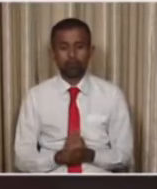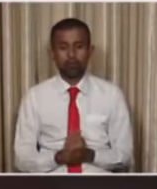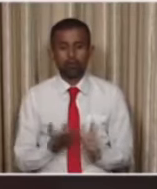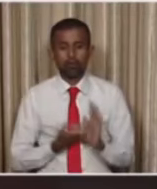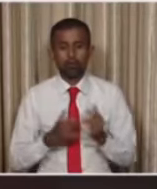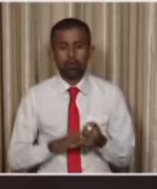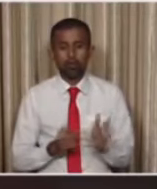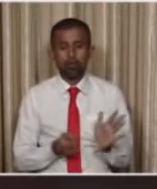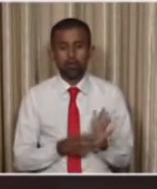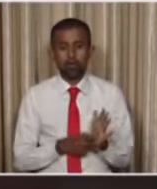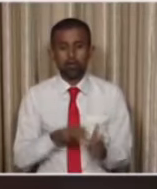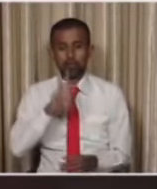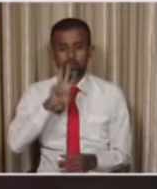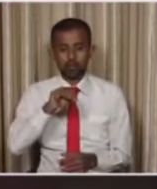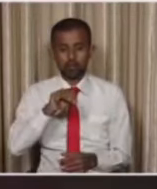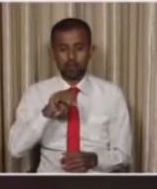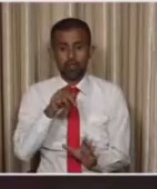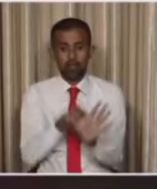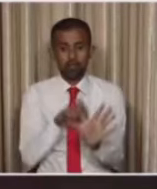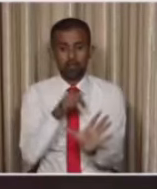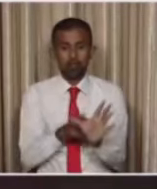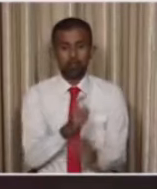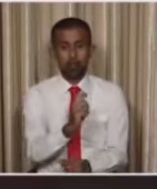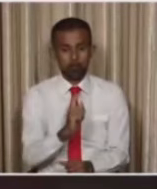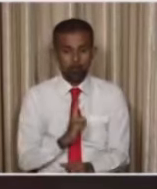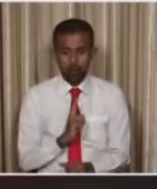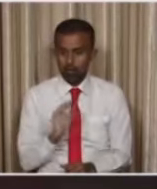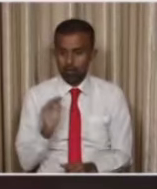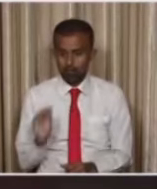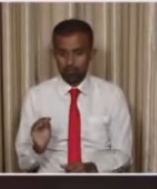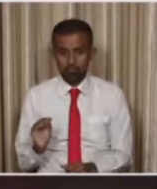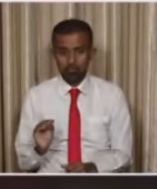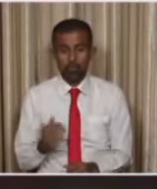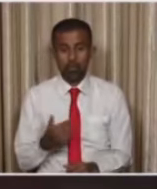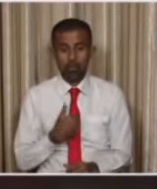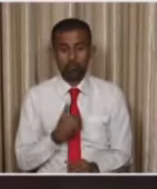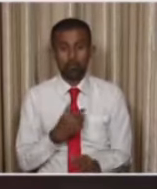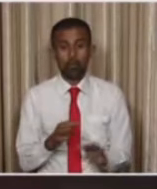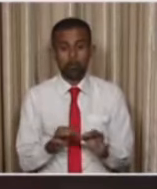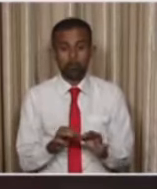රුපියල් 130ක් වාර්ෂික ආදායමක් ලබනවා නම් අපිට රුපියල්